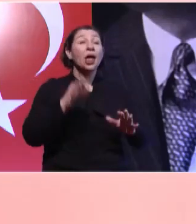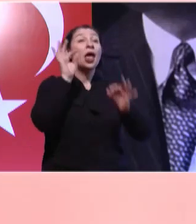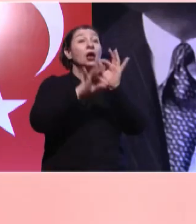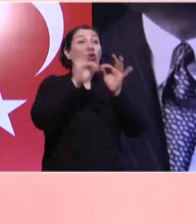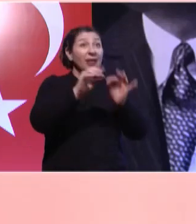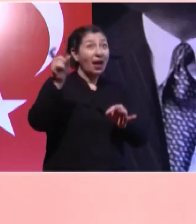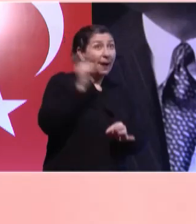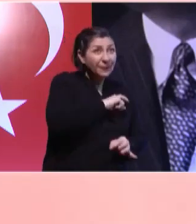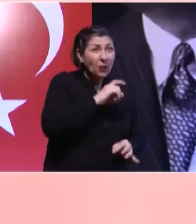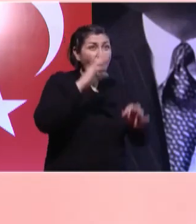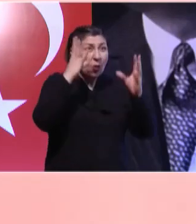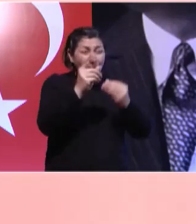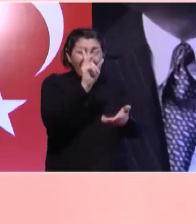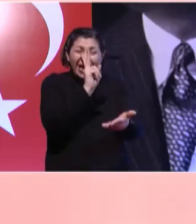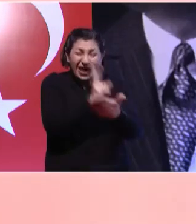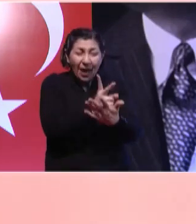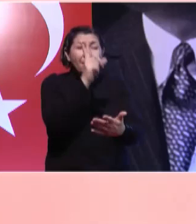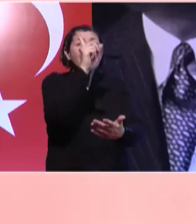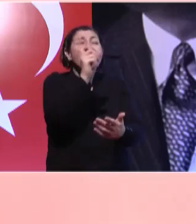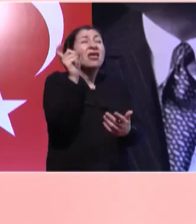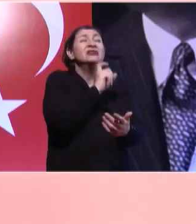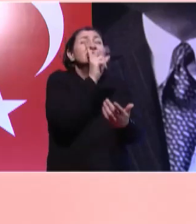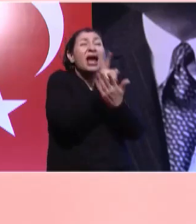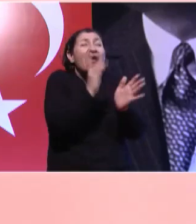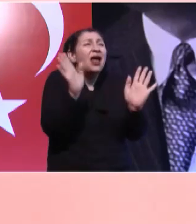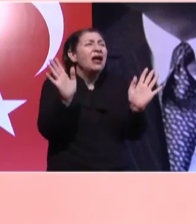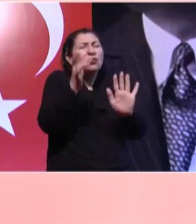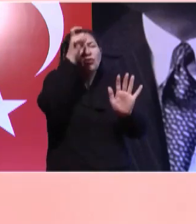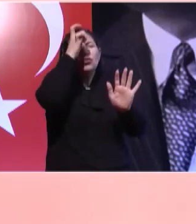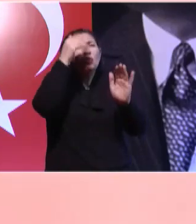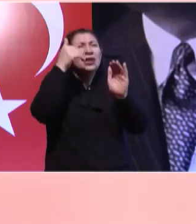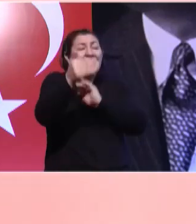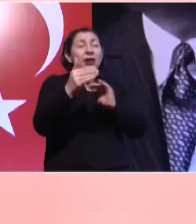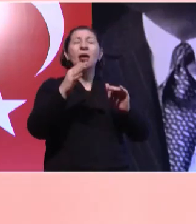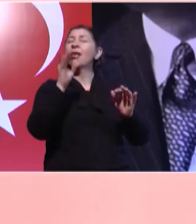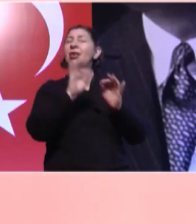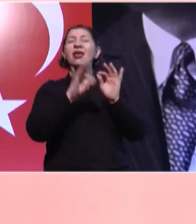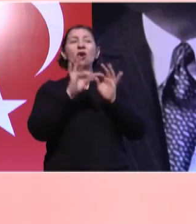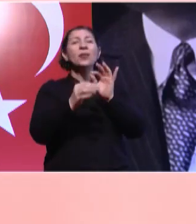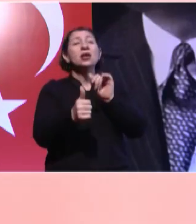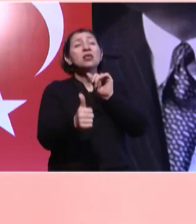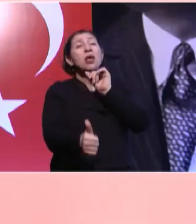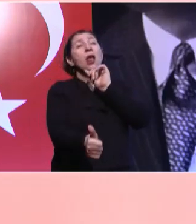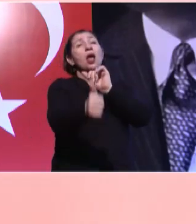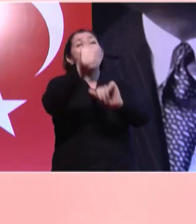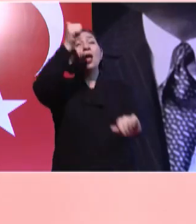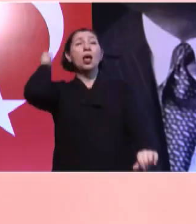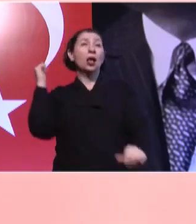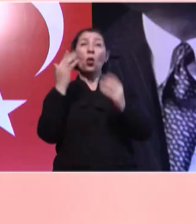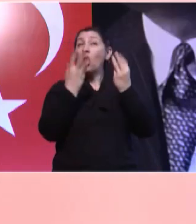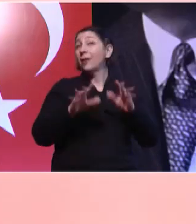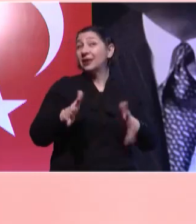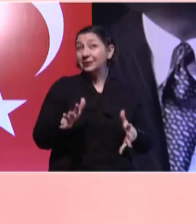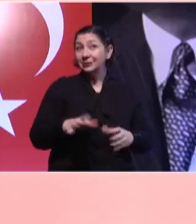Ekonomide yanlış yaptığınız bir karar, yanlış aldığınız bir karar Türkiye'nin ekonomide geriye gitmesine yol açabilir.